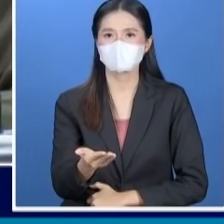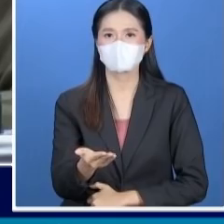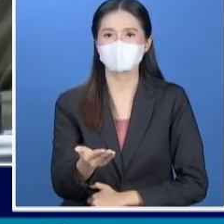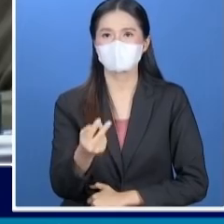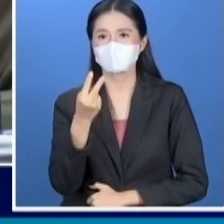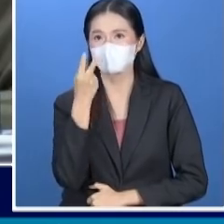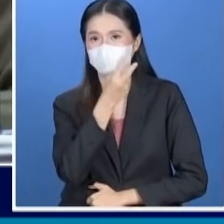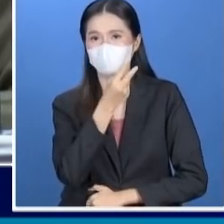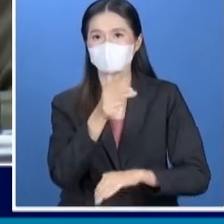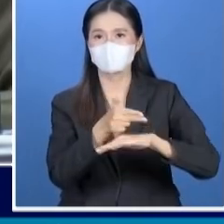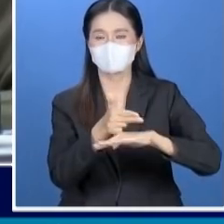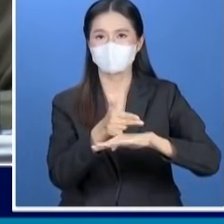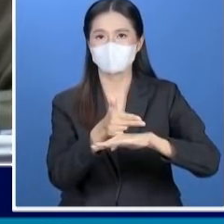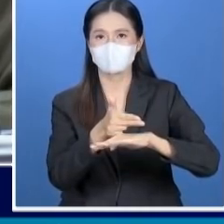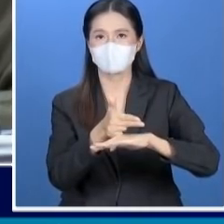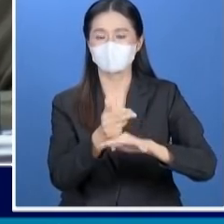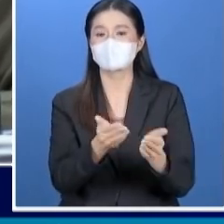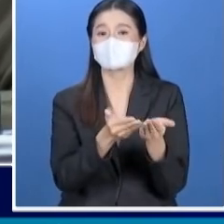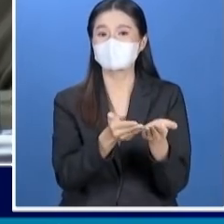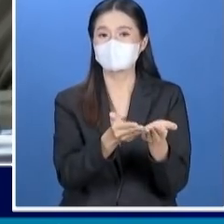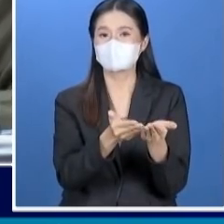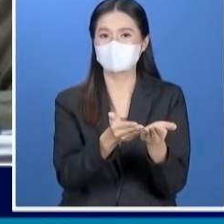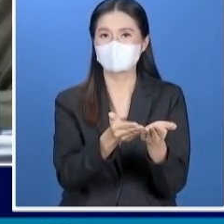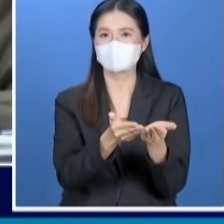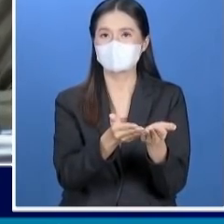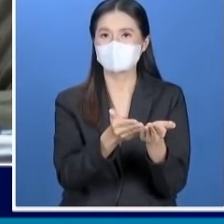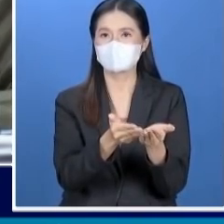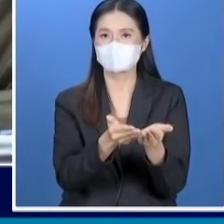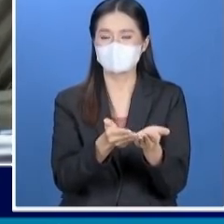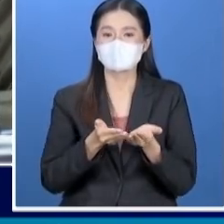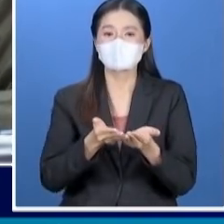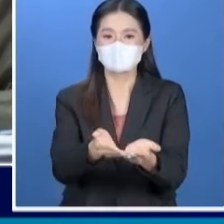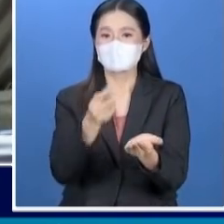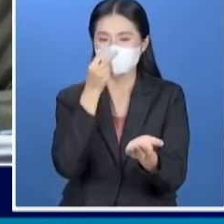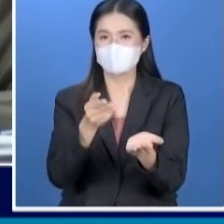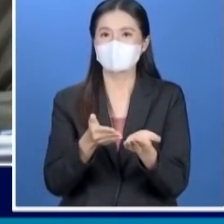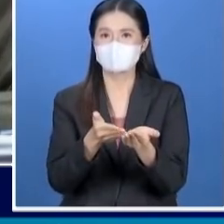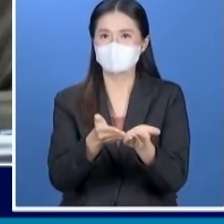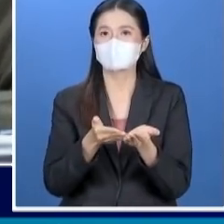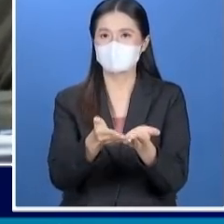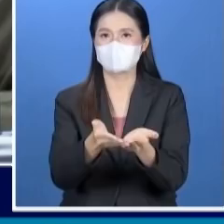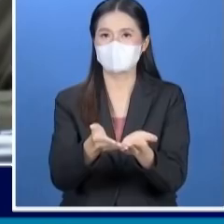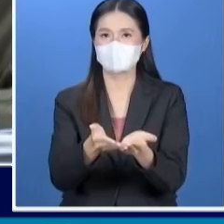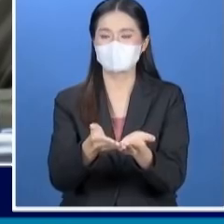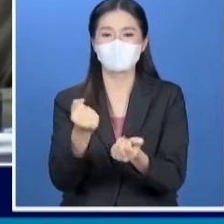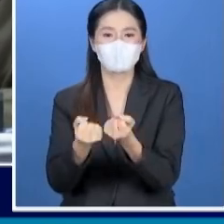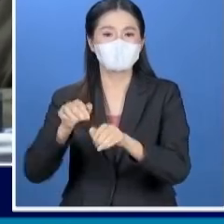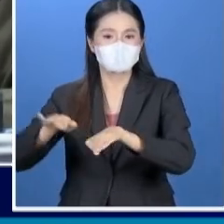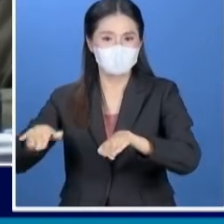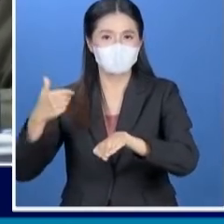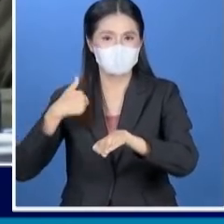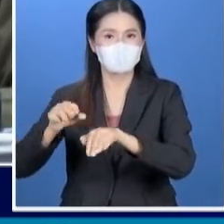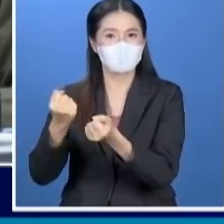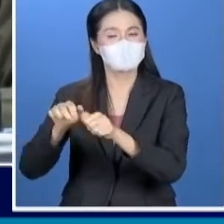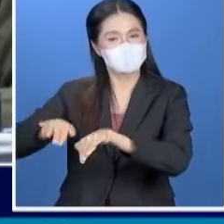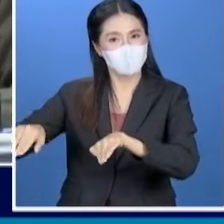ขอให้เปิดคลิปตรงของท่าเรือตรงที่คลิปที่ผ่านไปเห็นผ่านลานจอดรถอ่ะที่มีรถเท